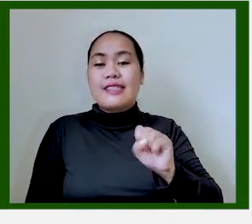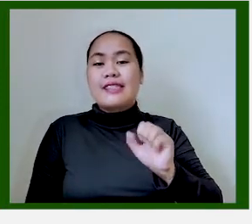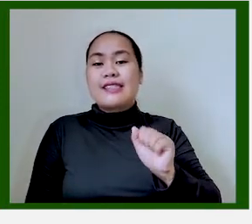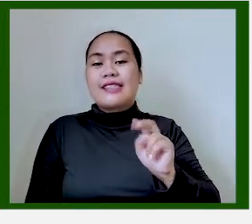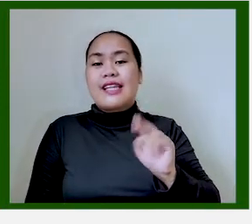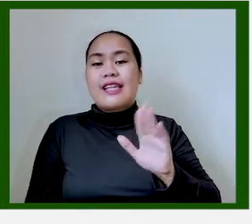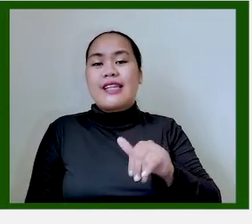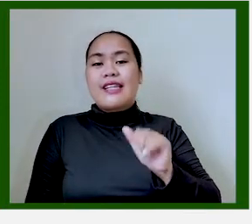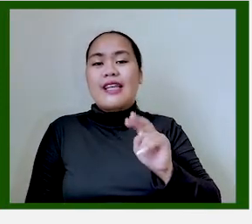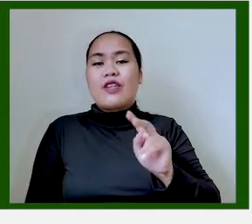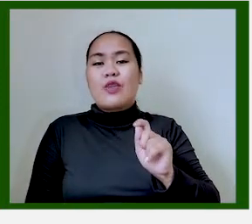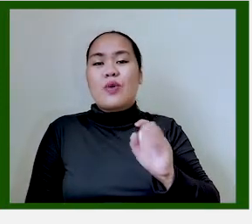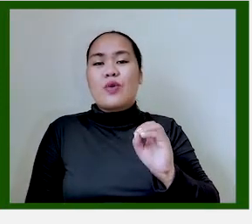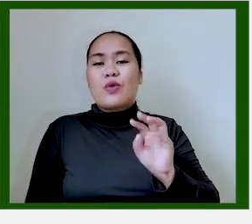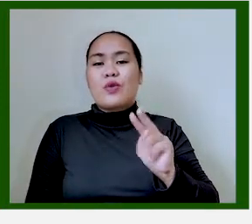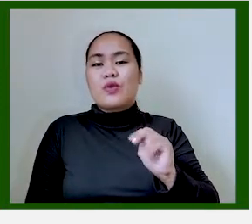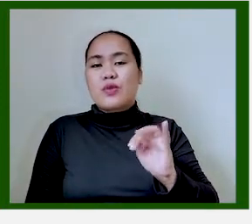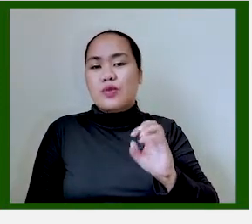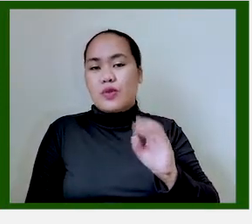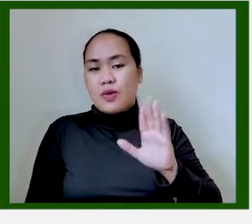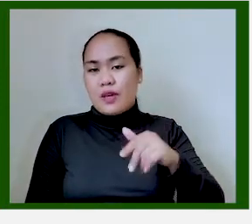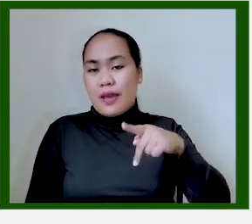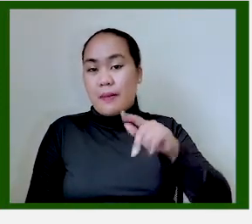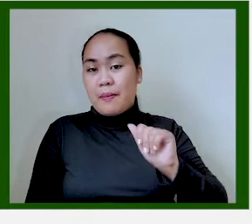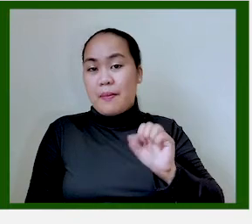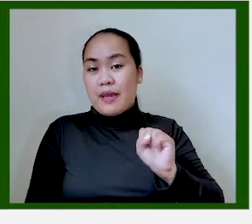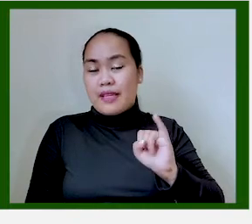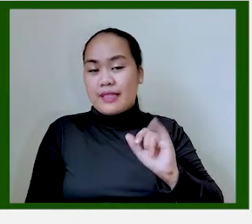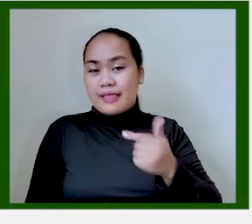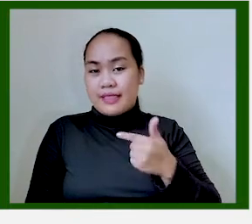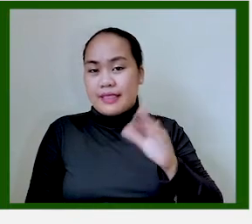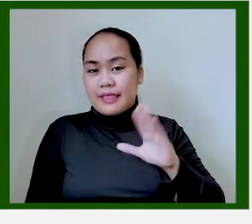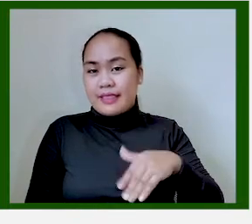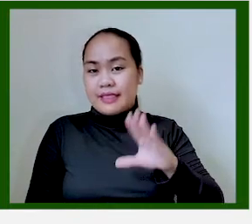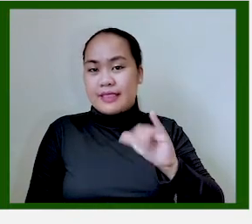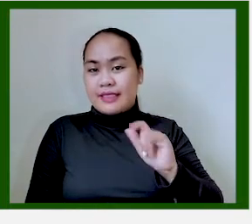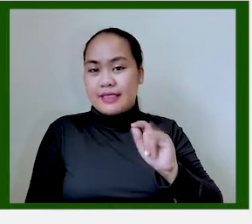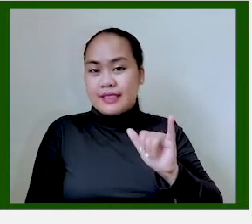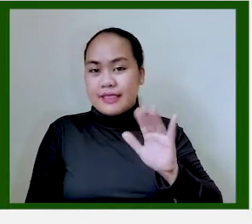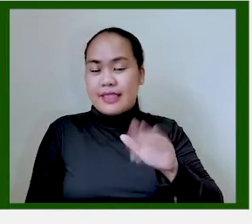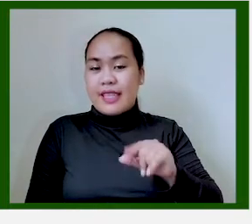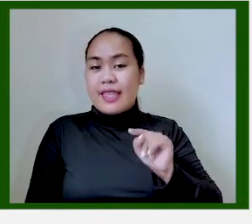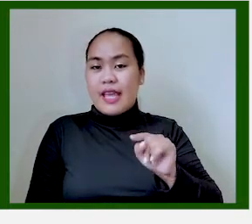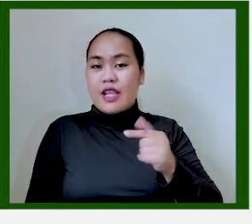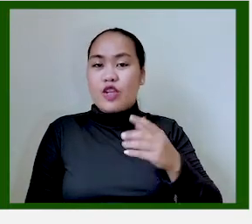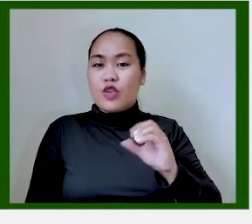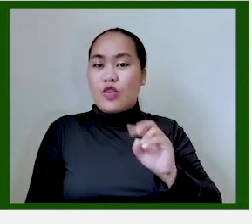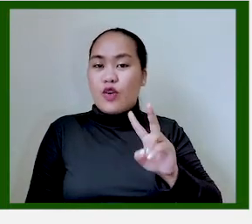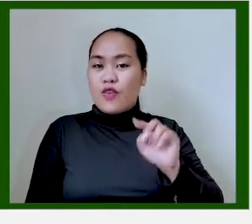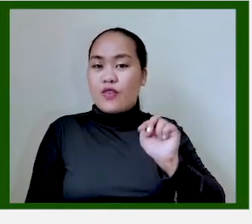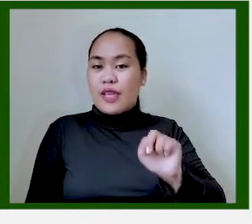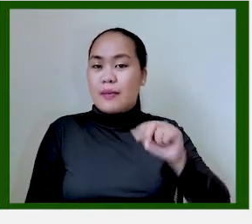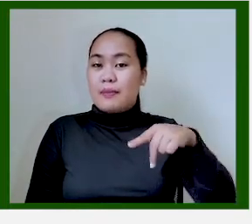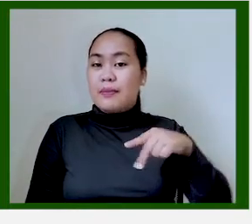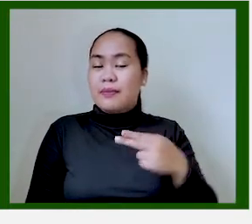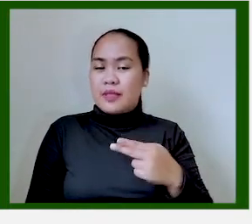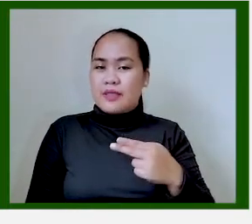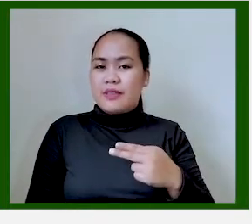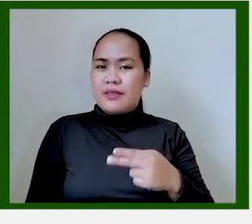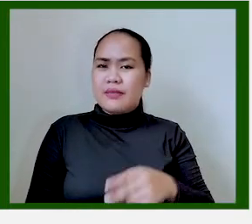sanantonio.pasigcity.gov.ph. O lalo na ngayon, no, kung kailangan yung impormasyon, 'di ba? Wag niyo na kaming i-PM na ano ba ang result ng investigation, 'di ba, blah